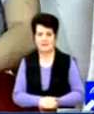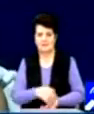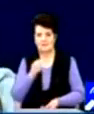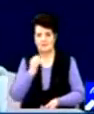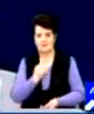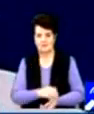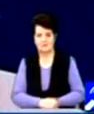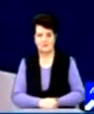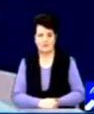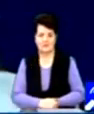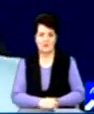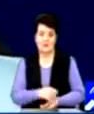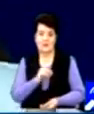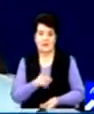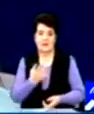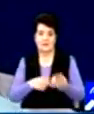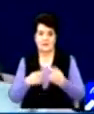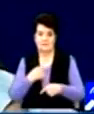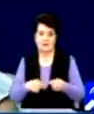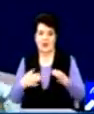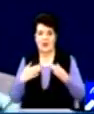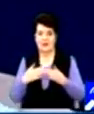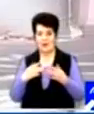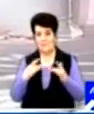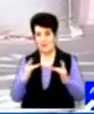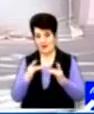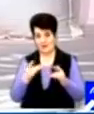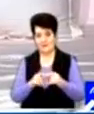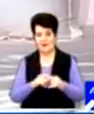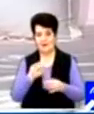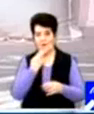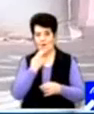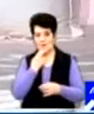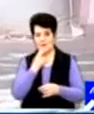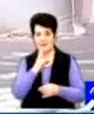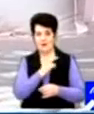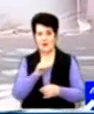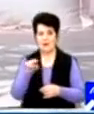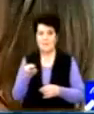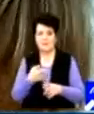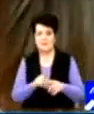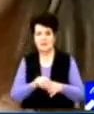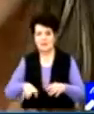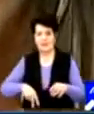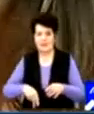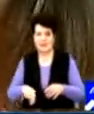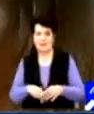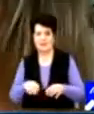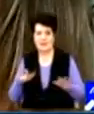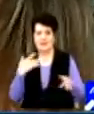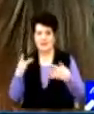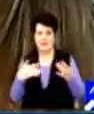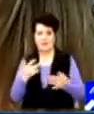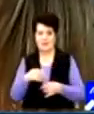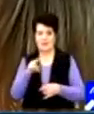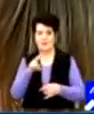Mulțumesc! Neața treci înapoi în pat este o comedie romantică regizată de Nicolae Poghirc, directorul Teatrului Alexandru Davila